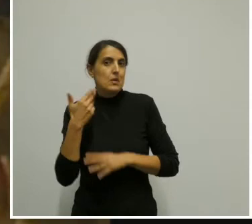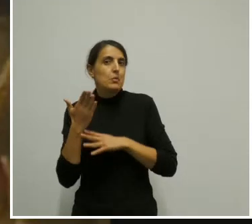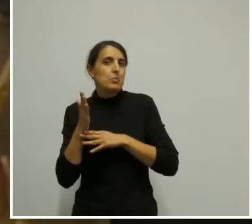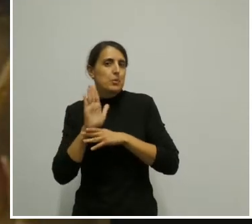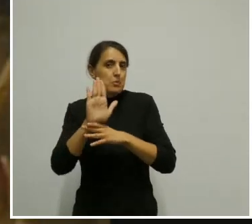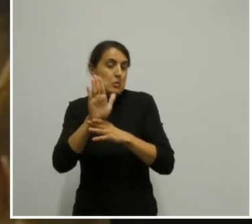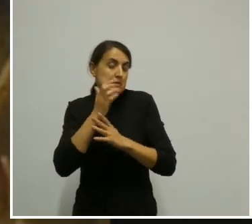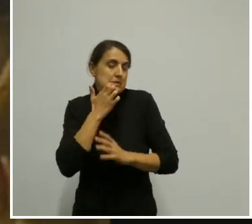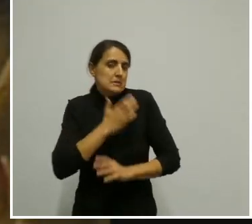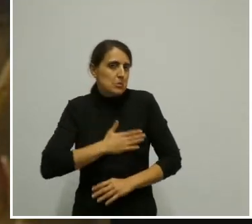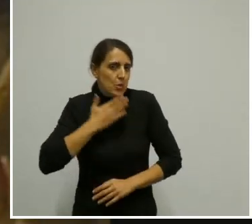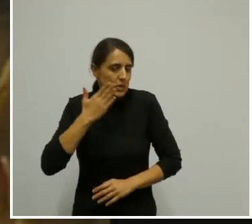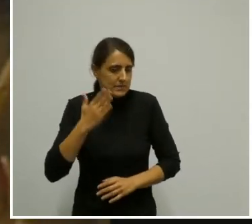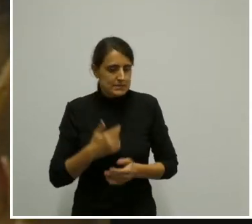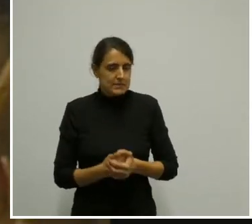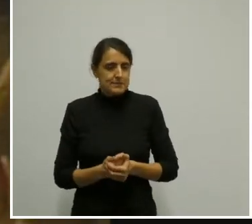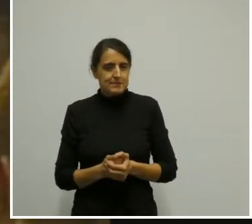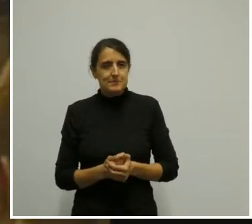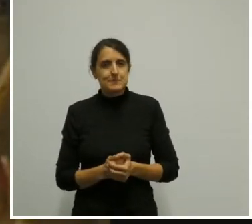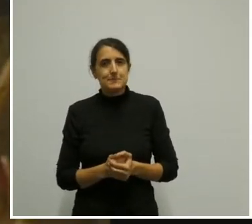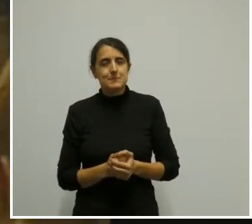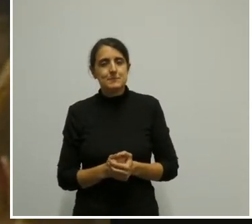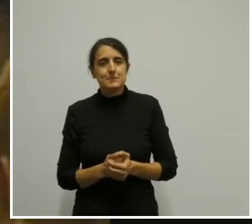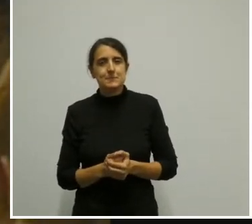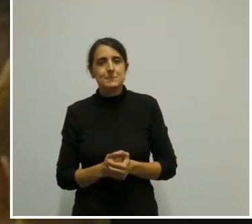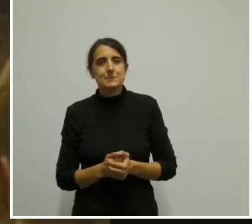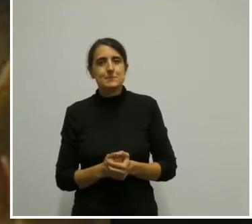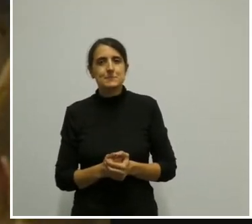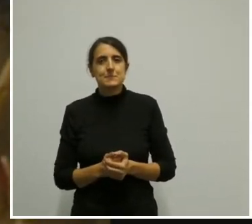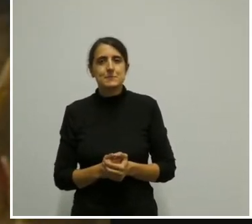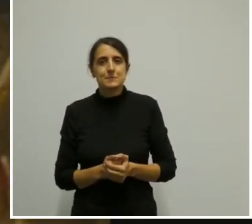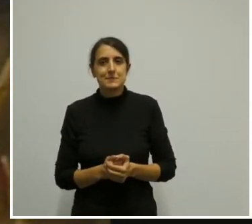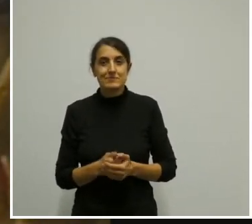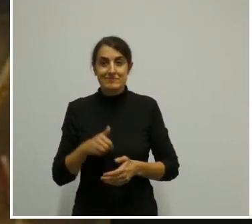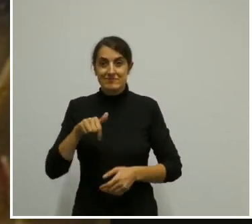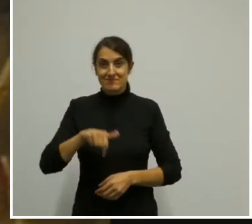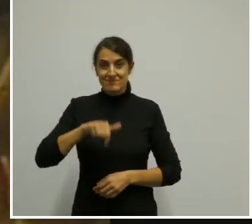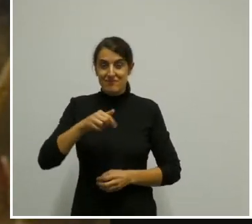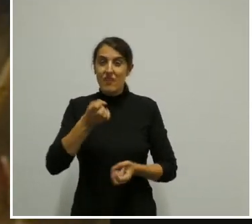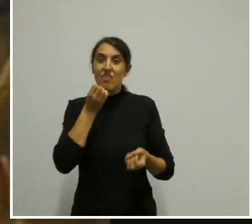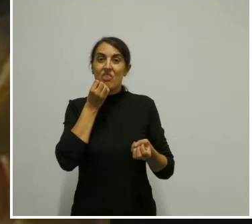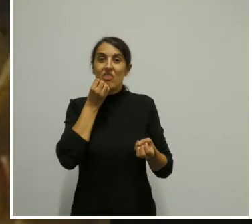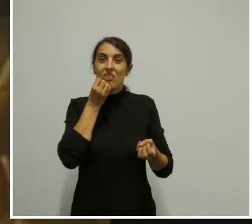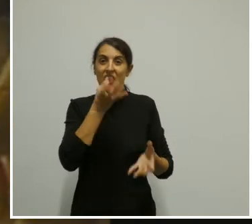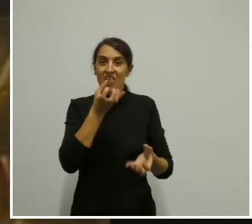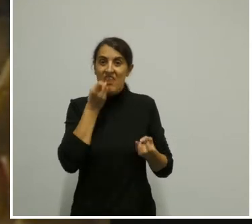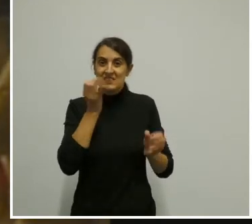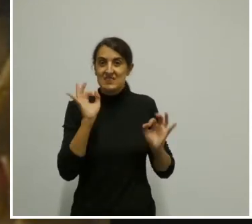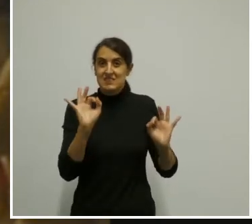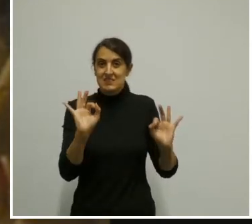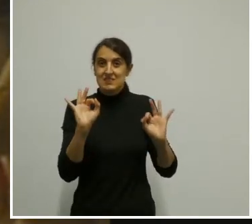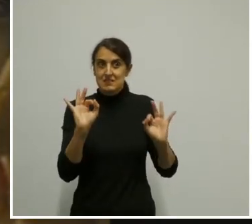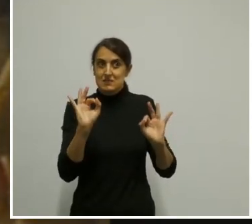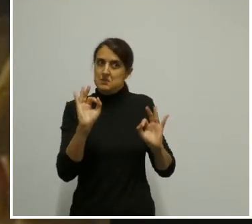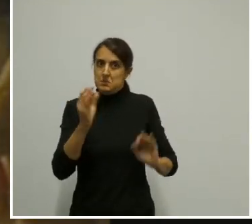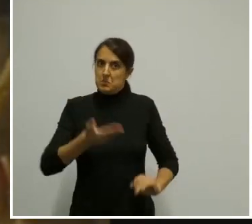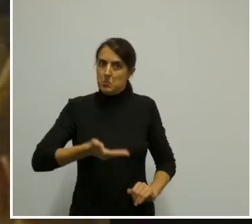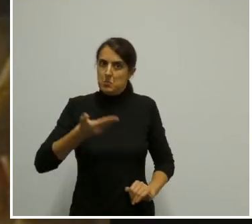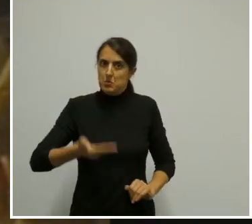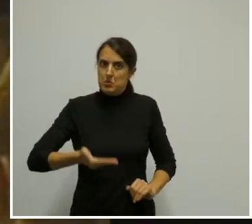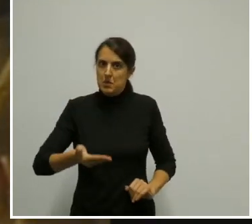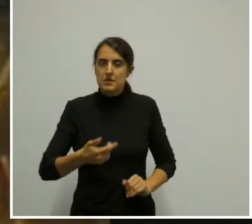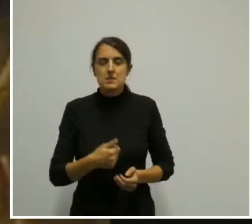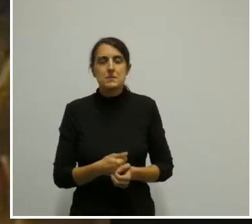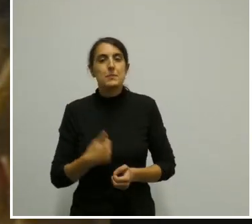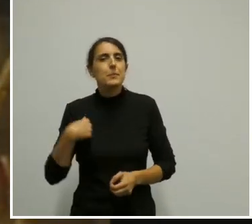possible, que avui estem donant dades, no, concretes, importants, però jo penso